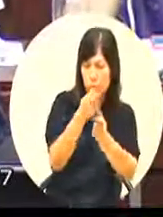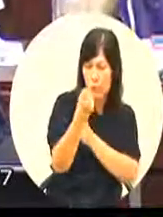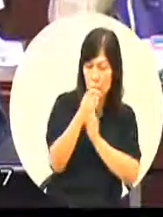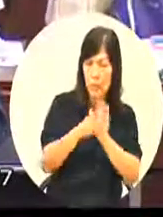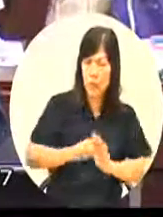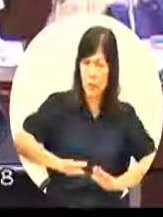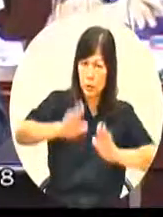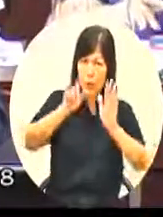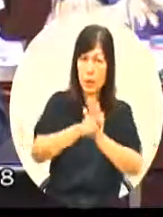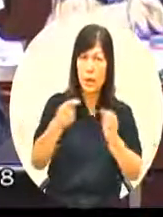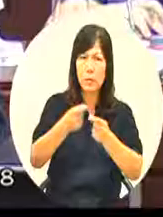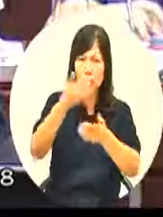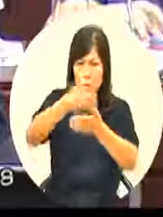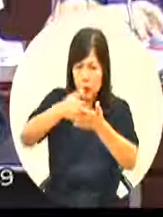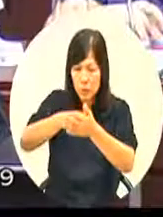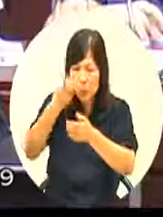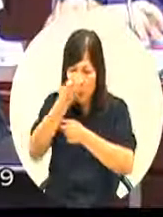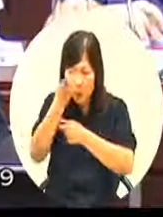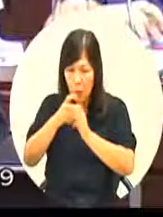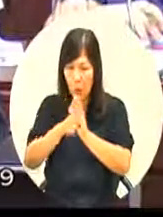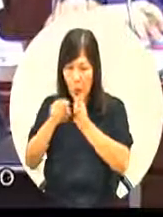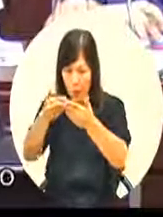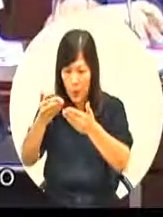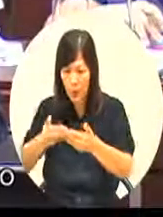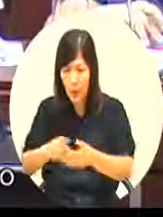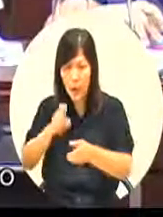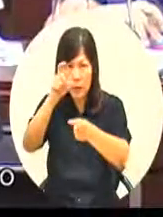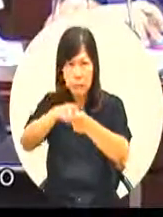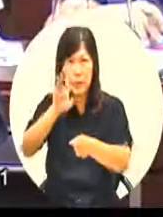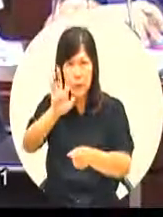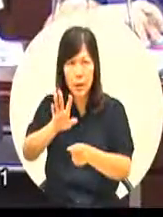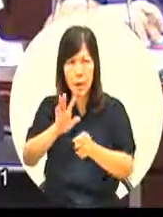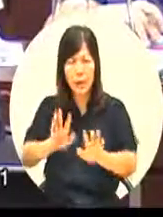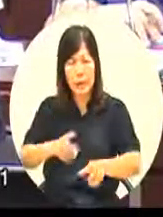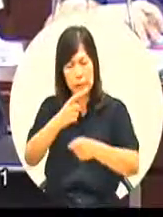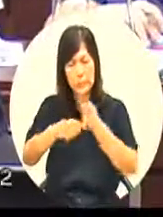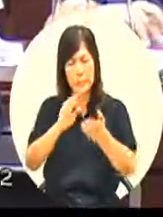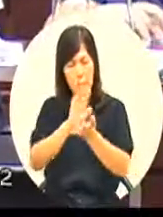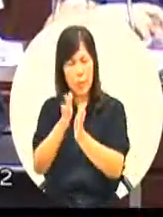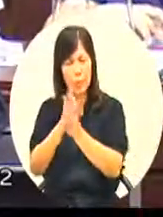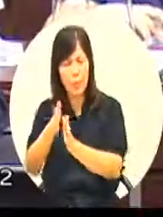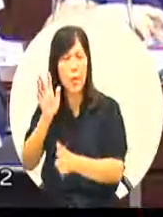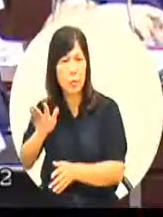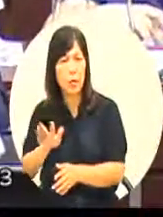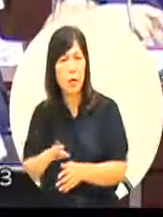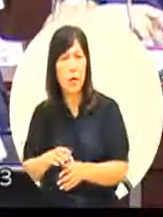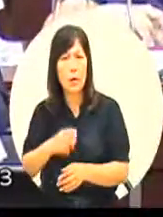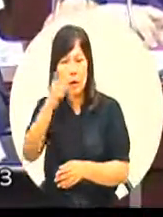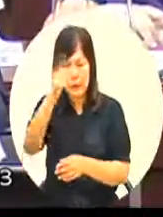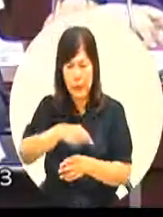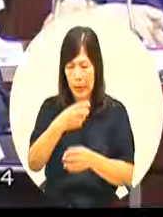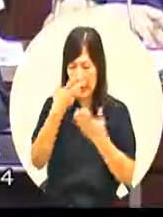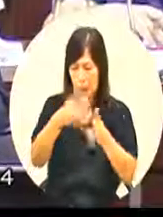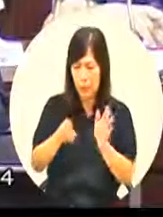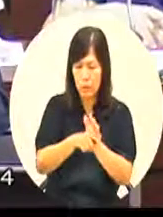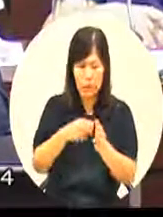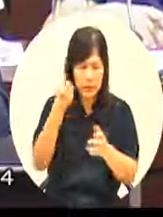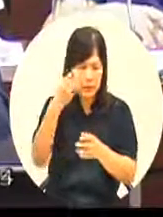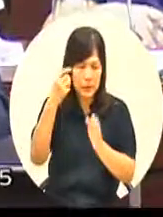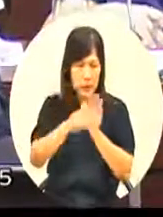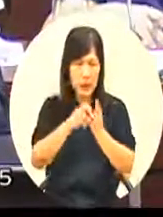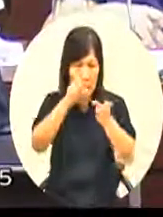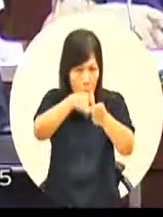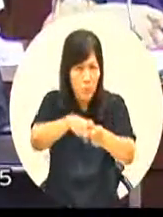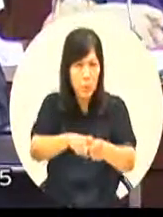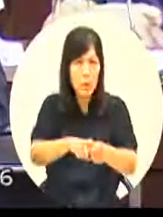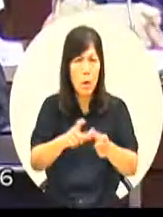步，就减息等等，我们有利的很多指标，其实它今年都变动了。然后来了很多新的这个客观的指标，这也不